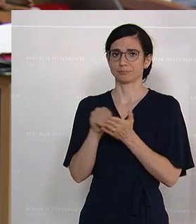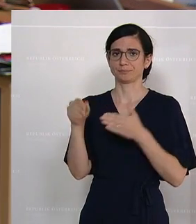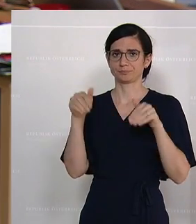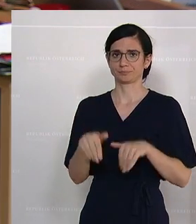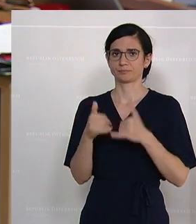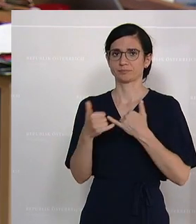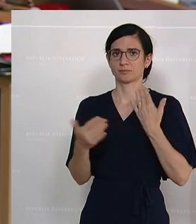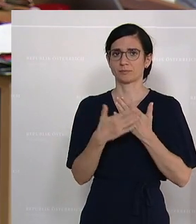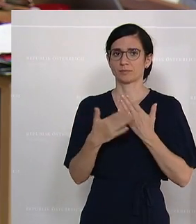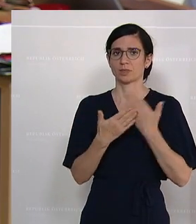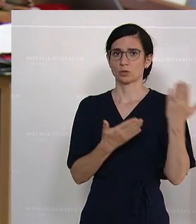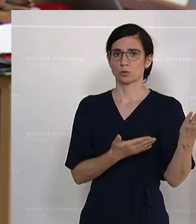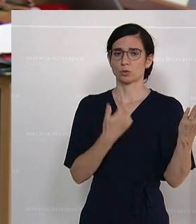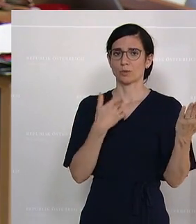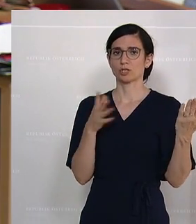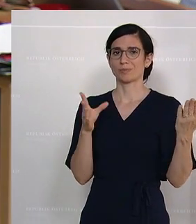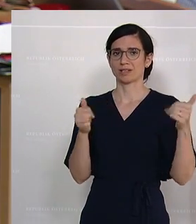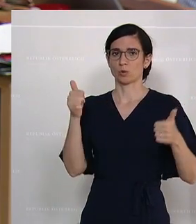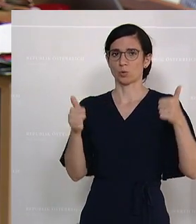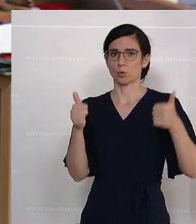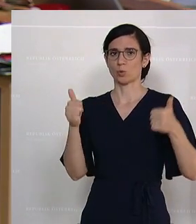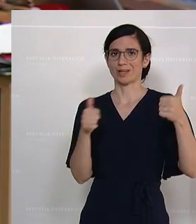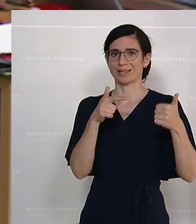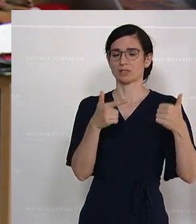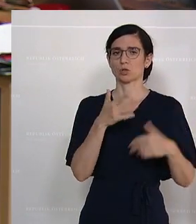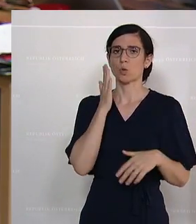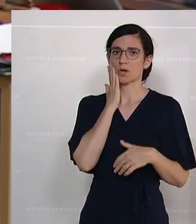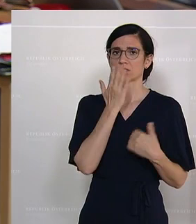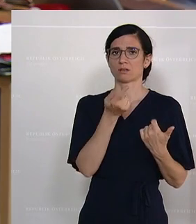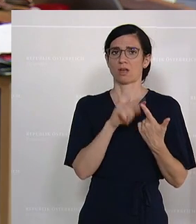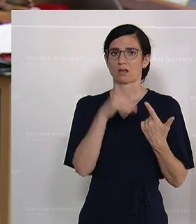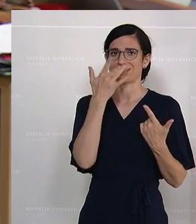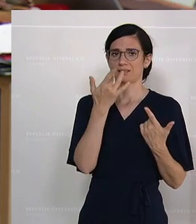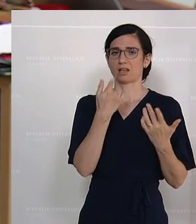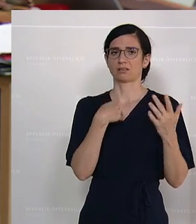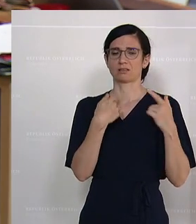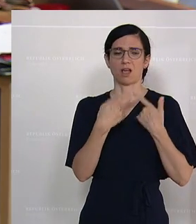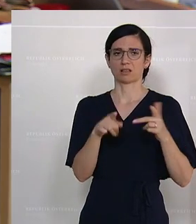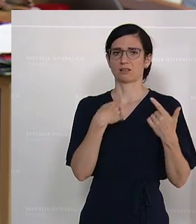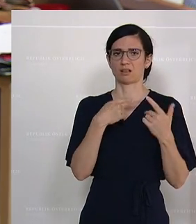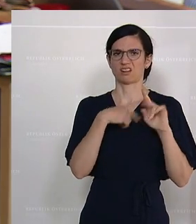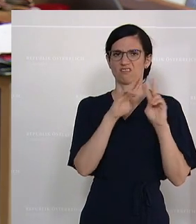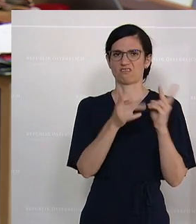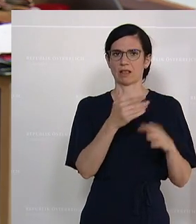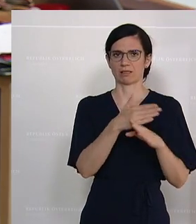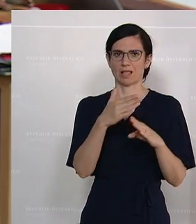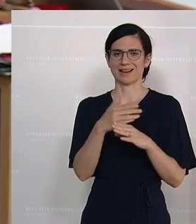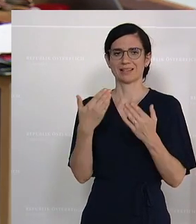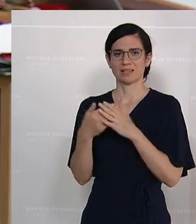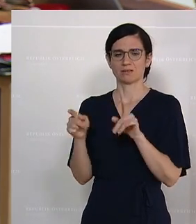beispielen bewerberinnen bewerber mit bewerberinnen bewerber in den usa in indien oder in anderen teilen der welt deshalb geht es um